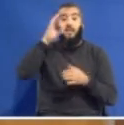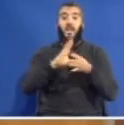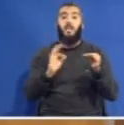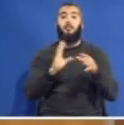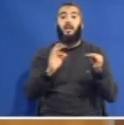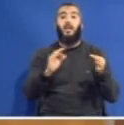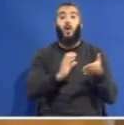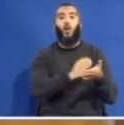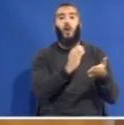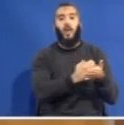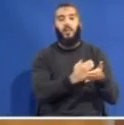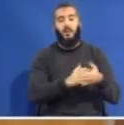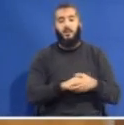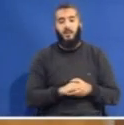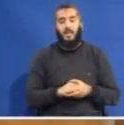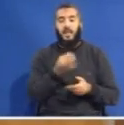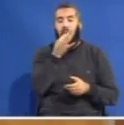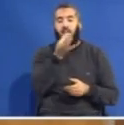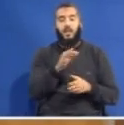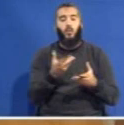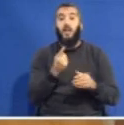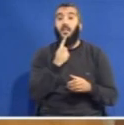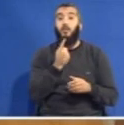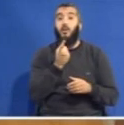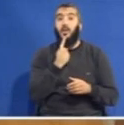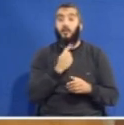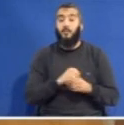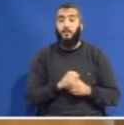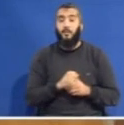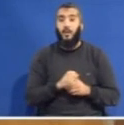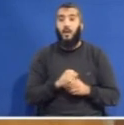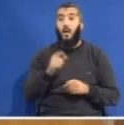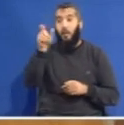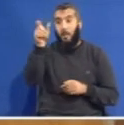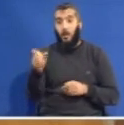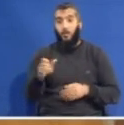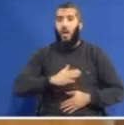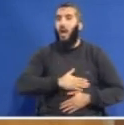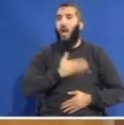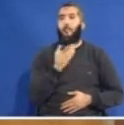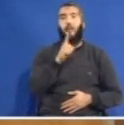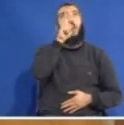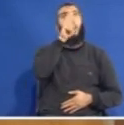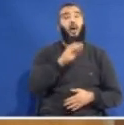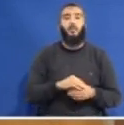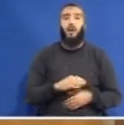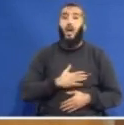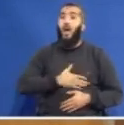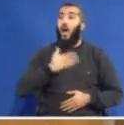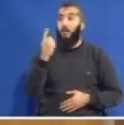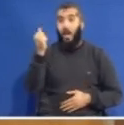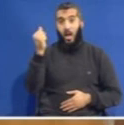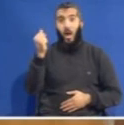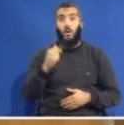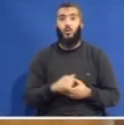تحتمل المعنيين، تحتمل أن يكون على حب الله تعالى، يحب المال ويحب أن يكتسب